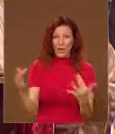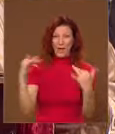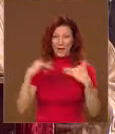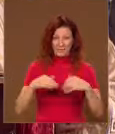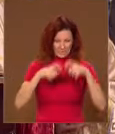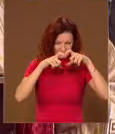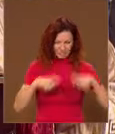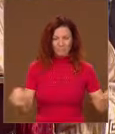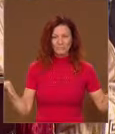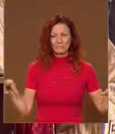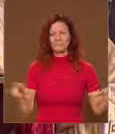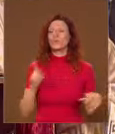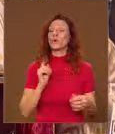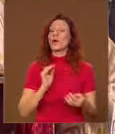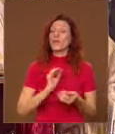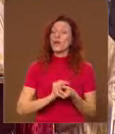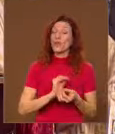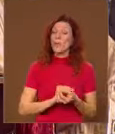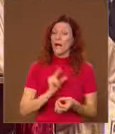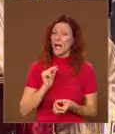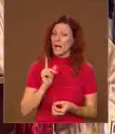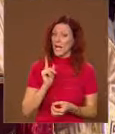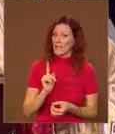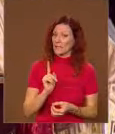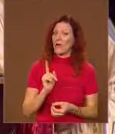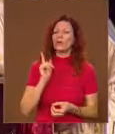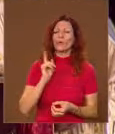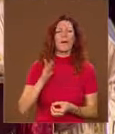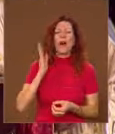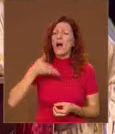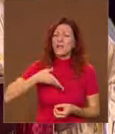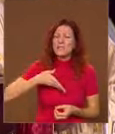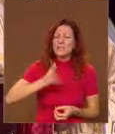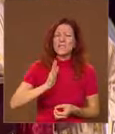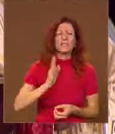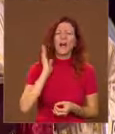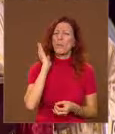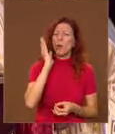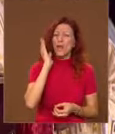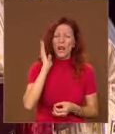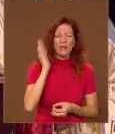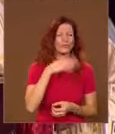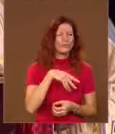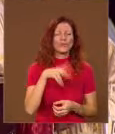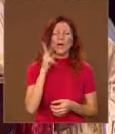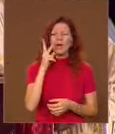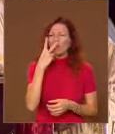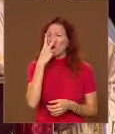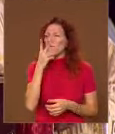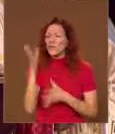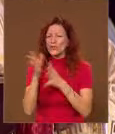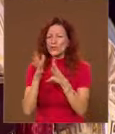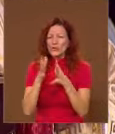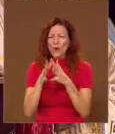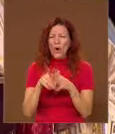И рече господарят на слугата: излез по друмища и плетища, и колкото намериш, накарай